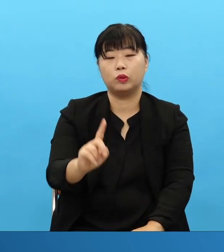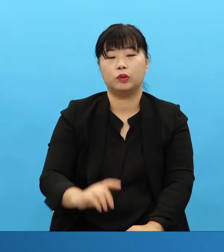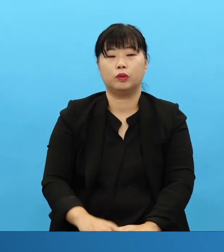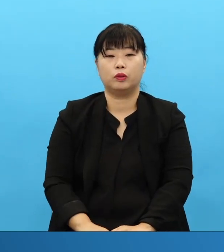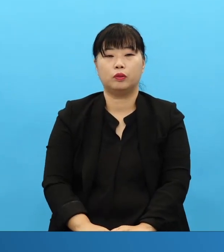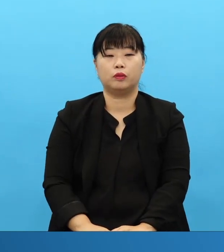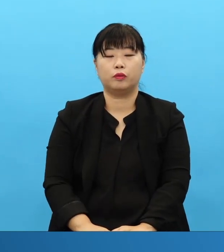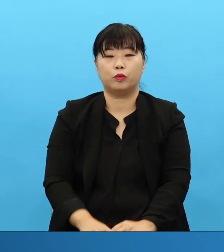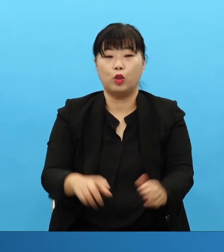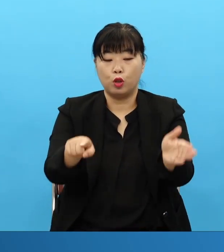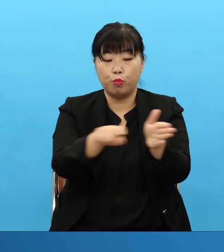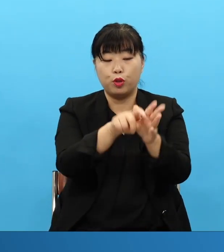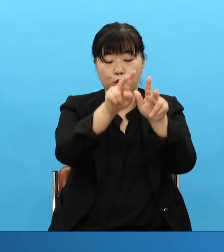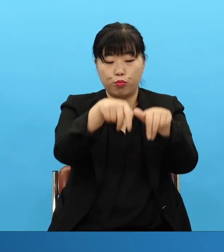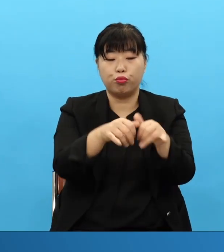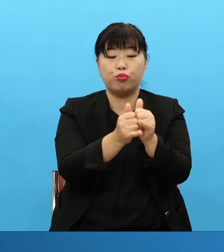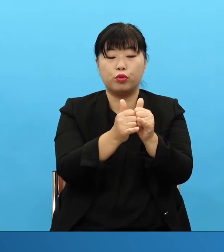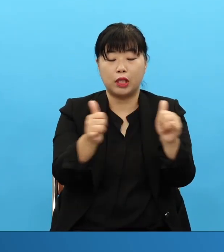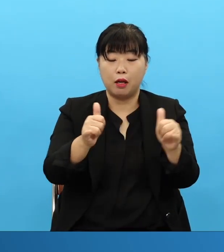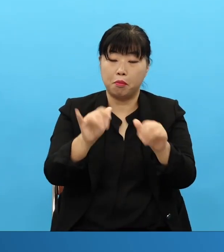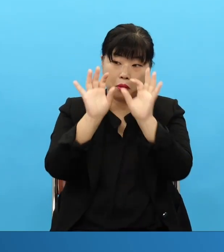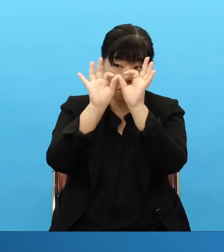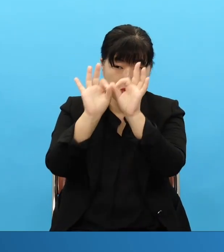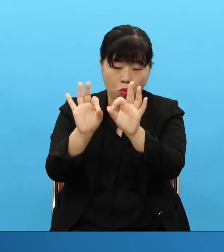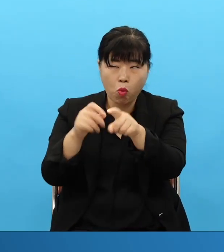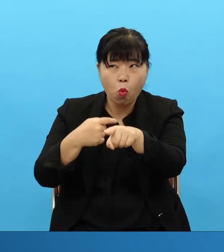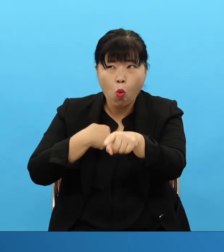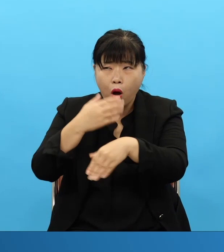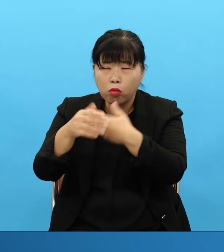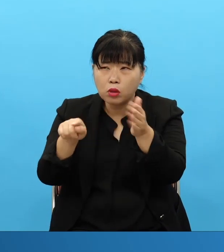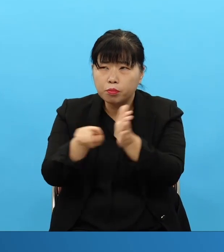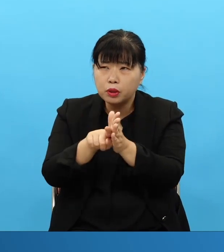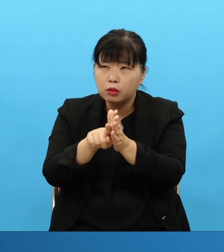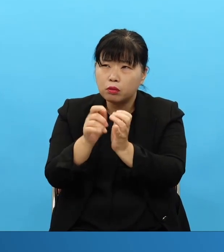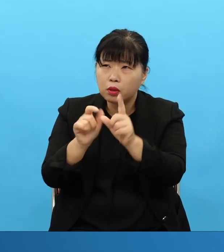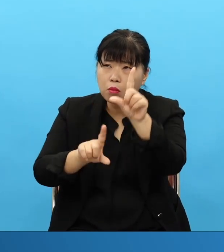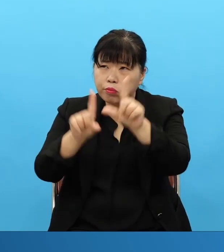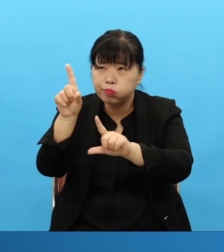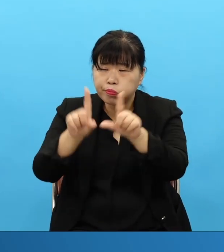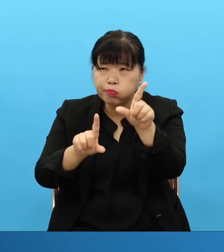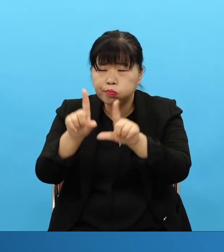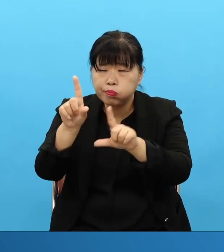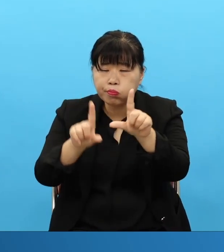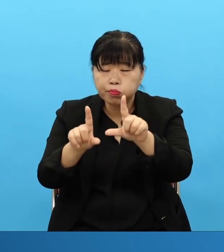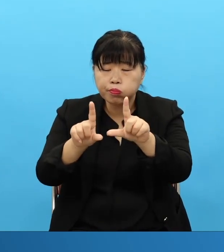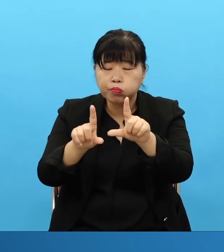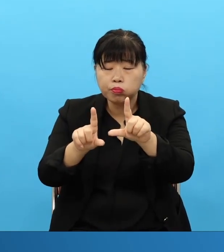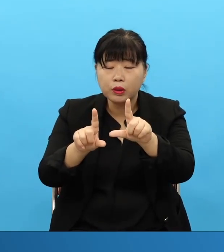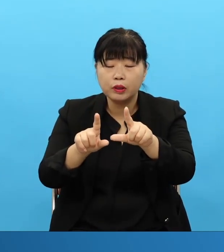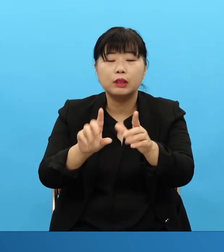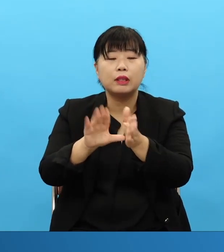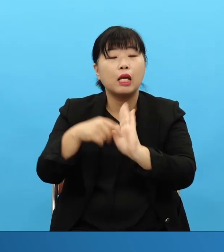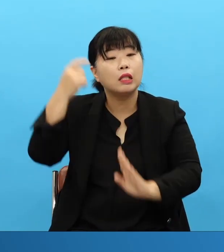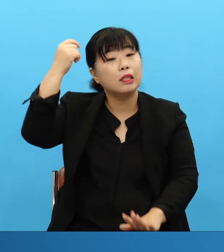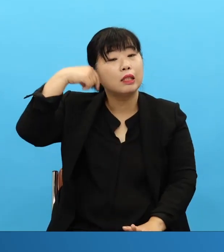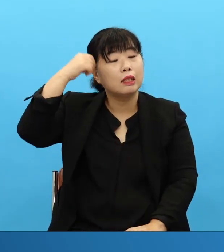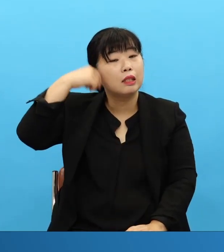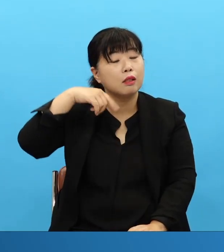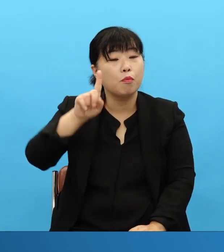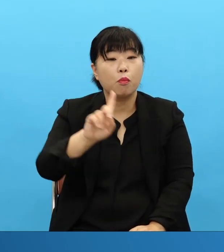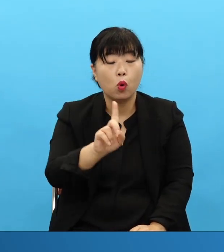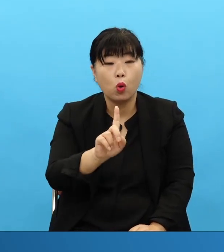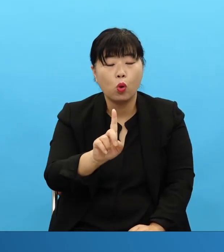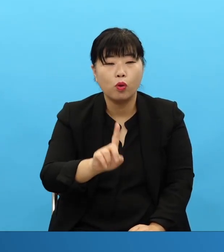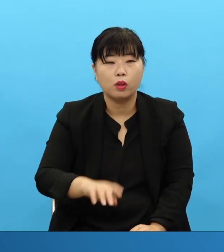불신자가 여러분을 보고 다른 거 깨달아서는 아무 소용 없습니다. When unbelievers look at you, it doesn't matter what anything else they realize from you. 이